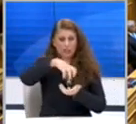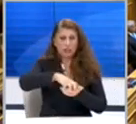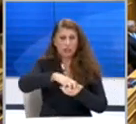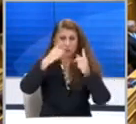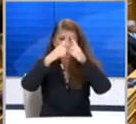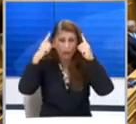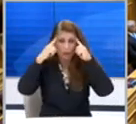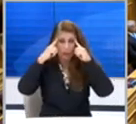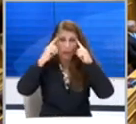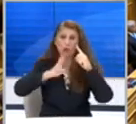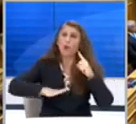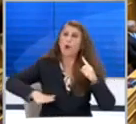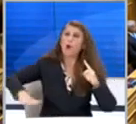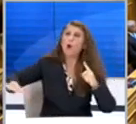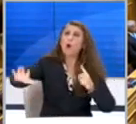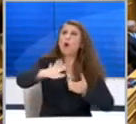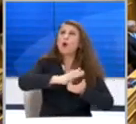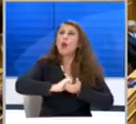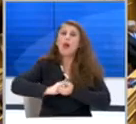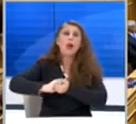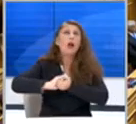των πάντων ενώσεως του Κυρίου